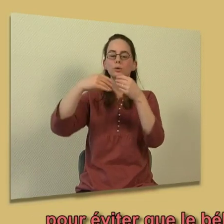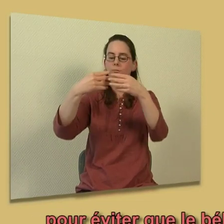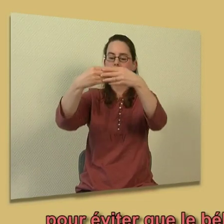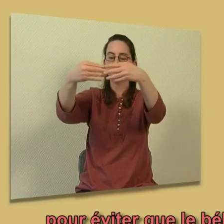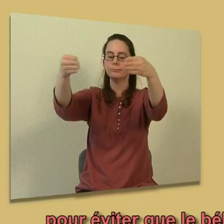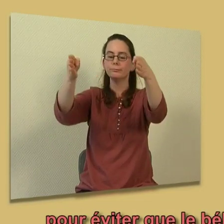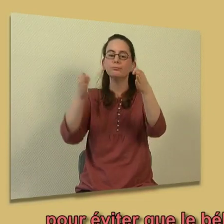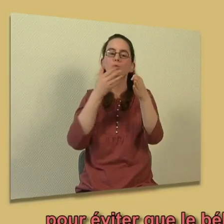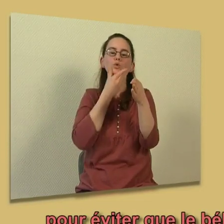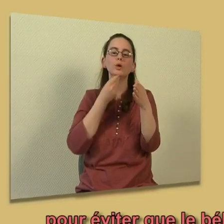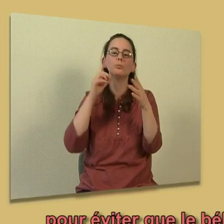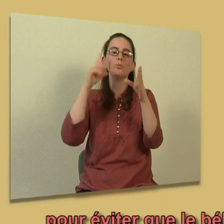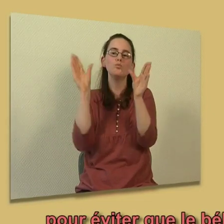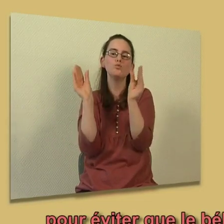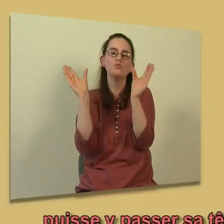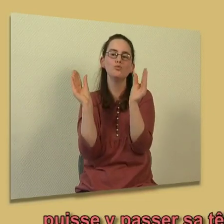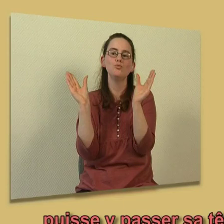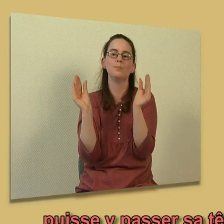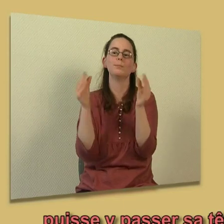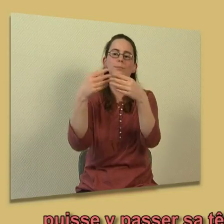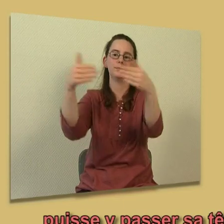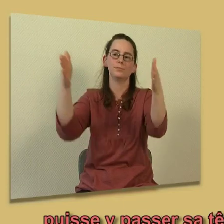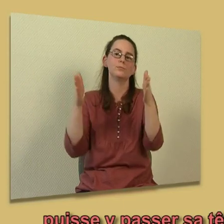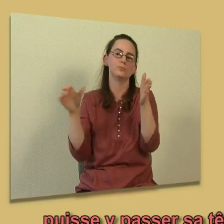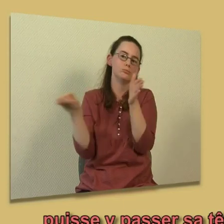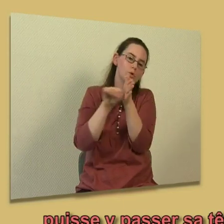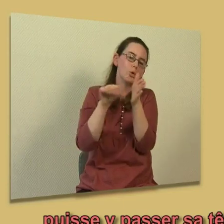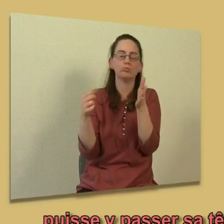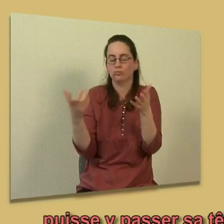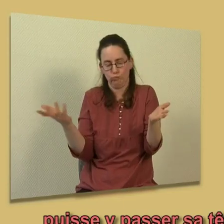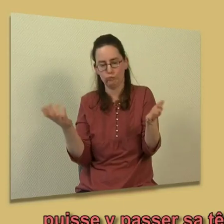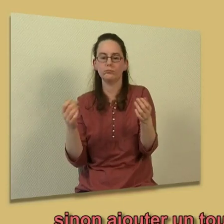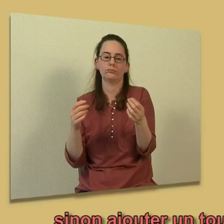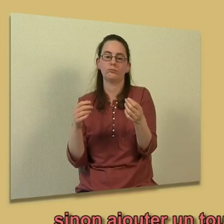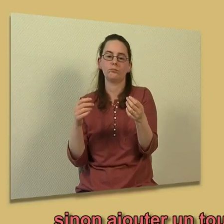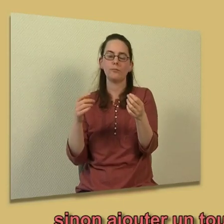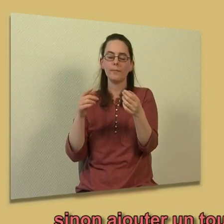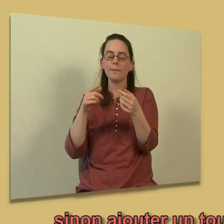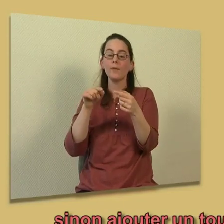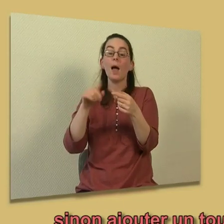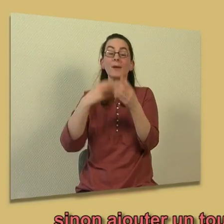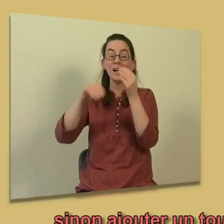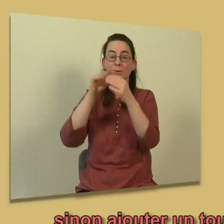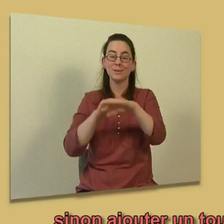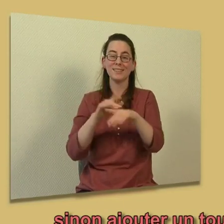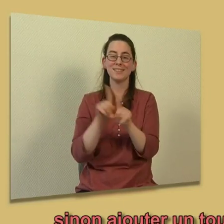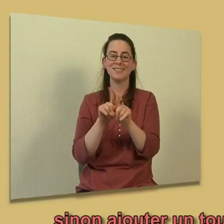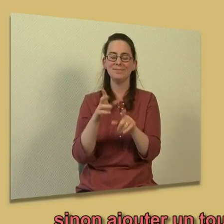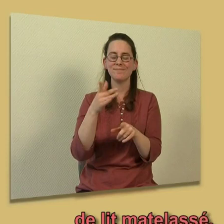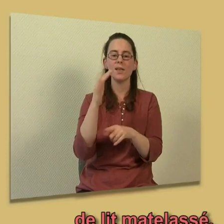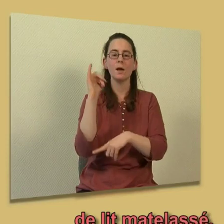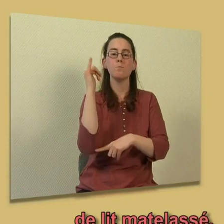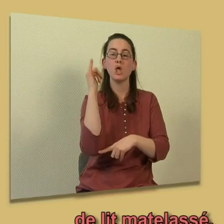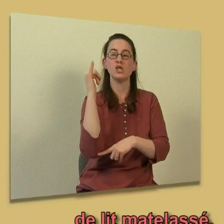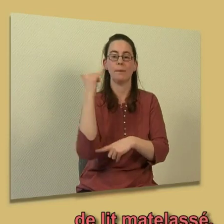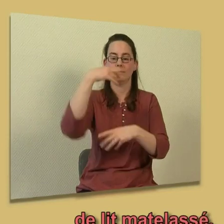barreaux ne soient pas trop écartés pour éviter que le bébé n'y puisse passer sa tête. Si c'est le cas, ajoutez un